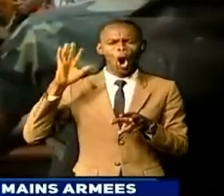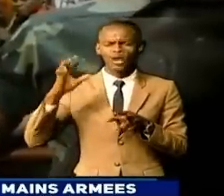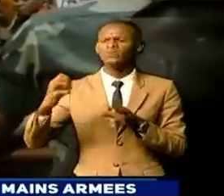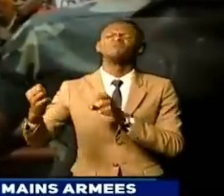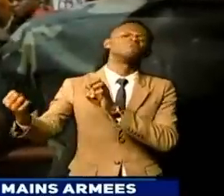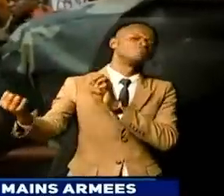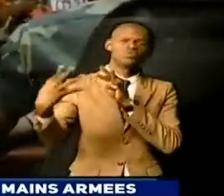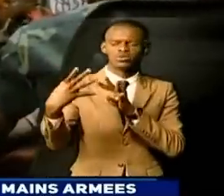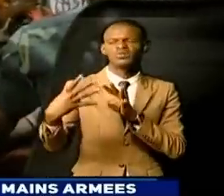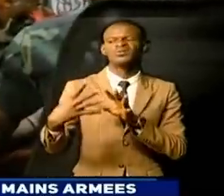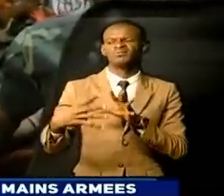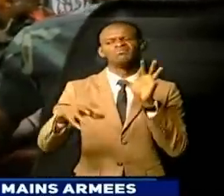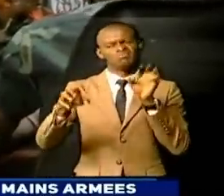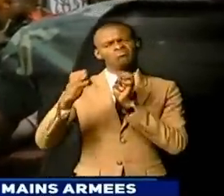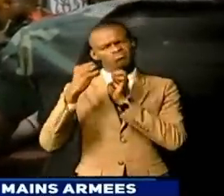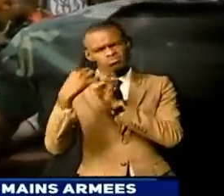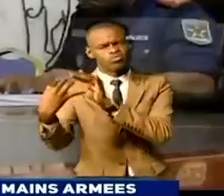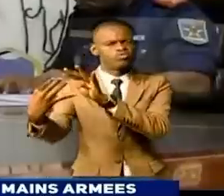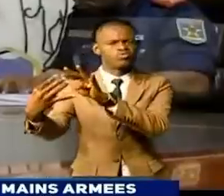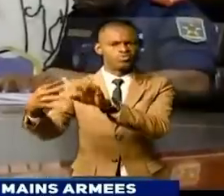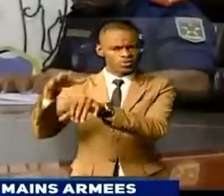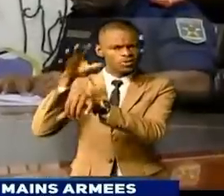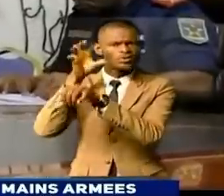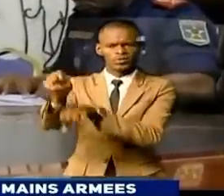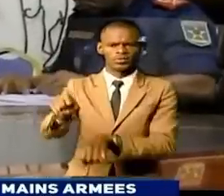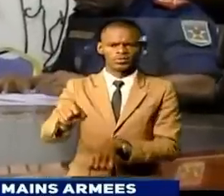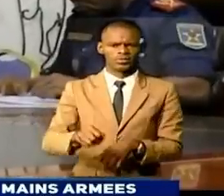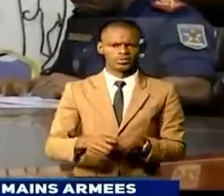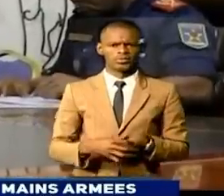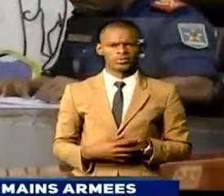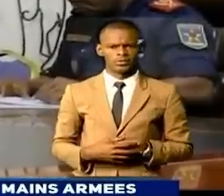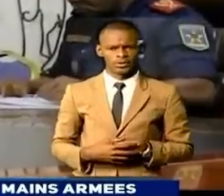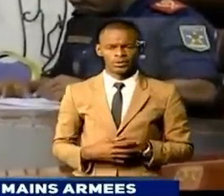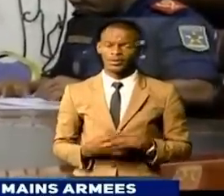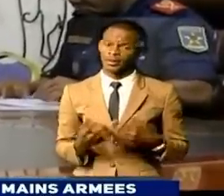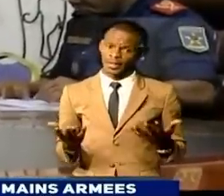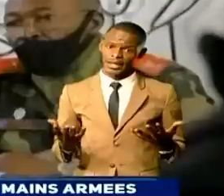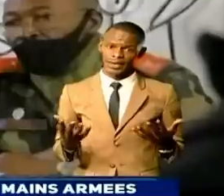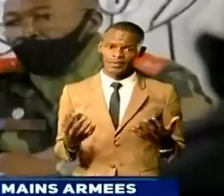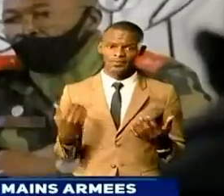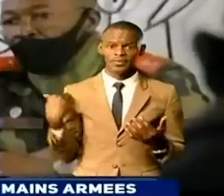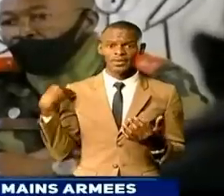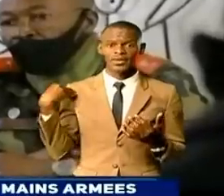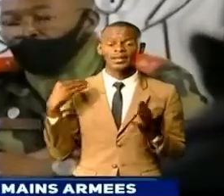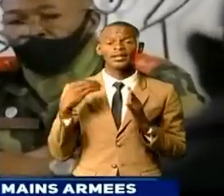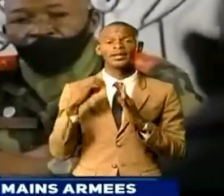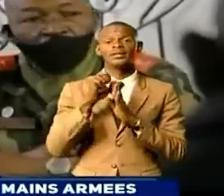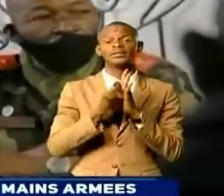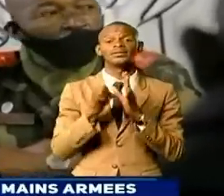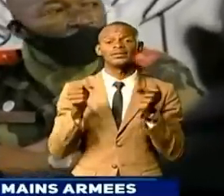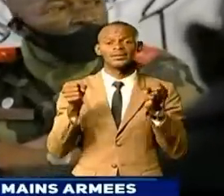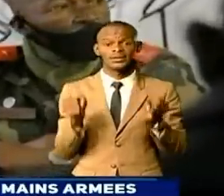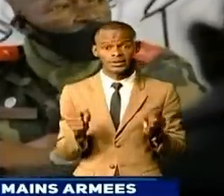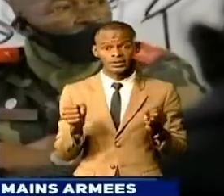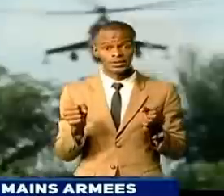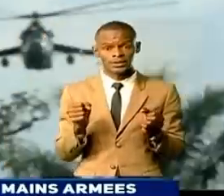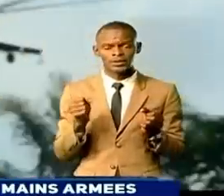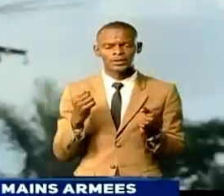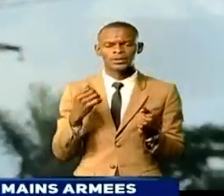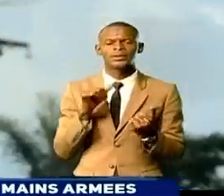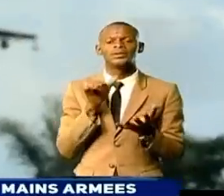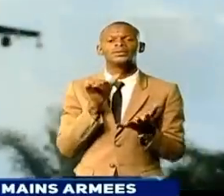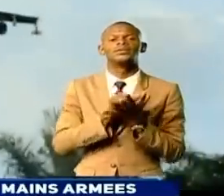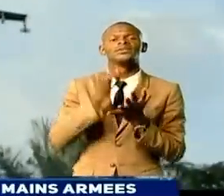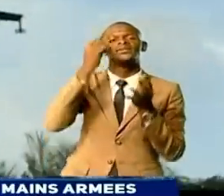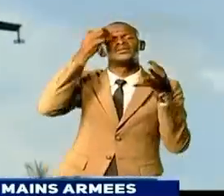siège, c'est l'engagement du gouvernement. Or, notre gouvernement est engagé vraiment à éradiquer.